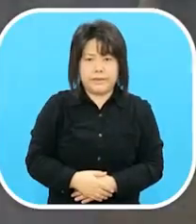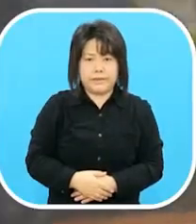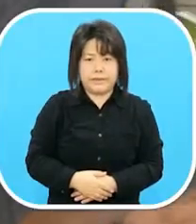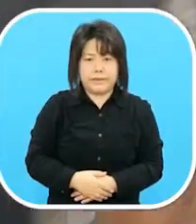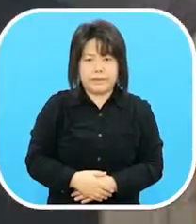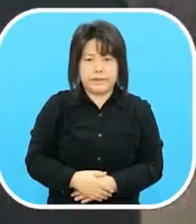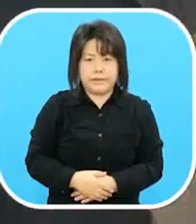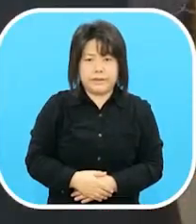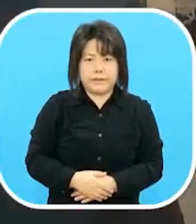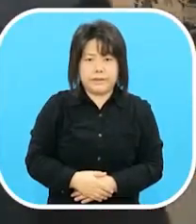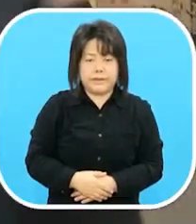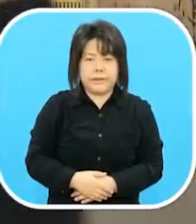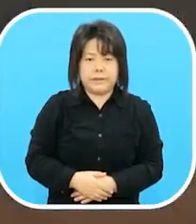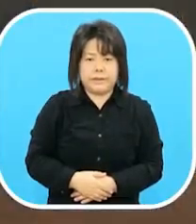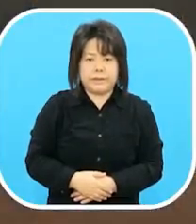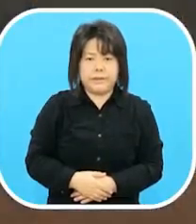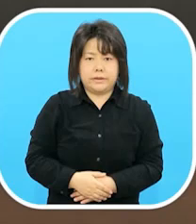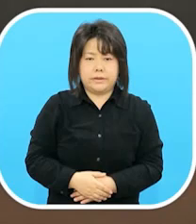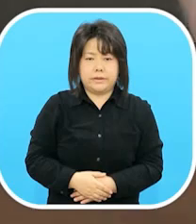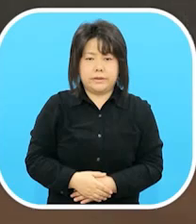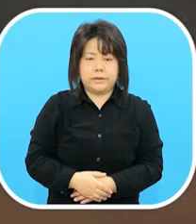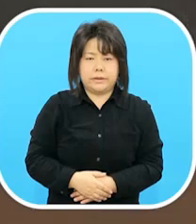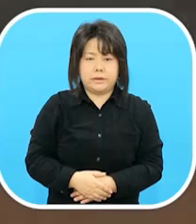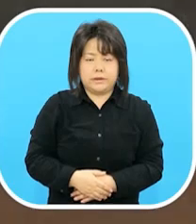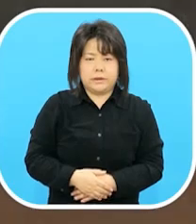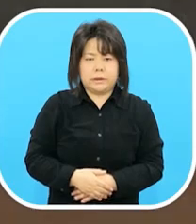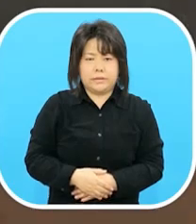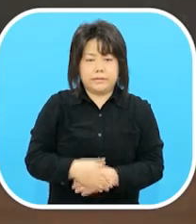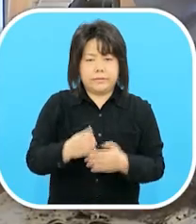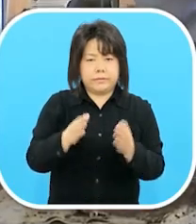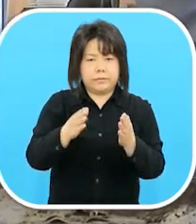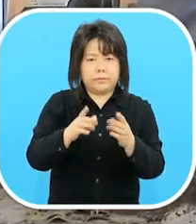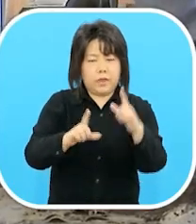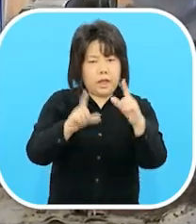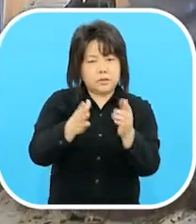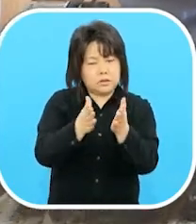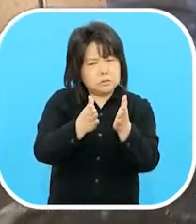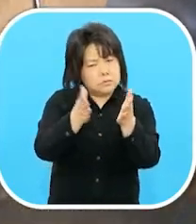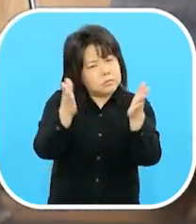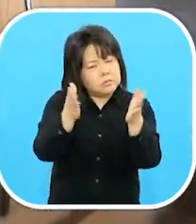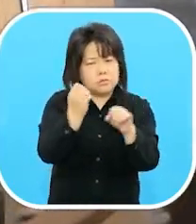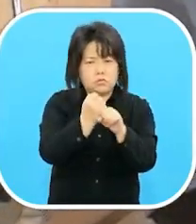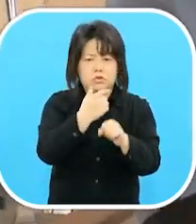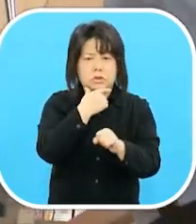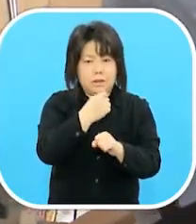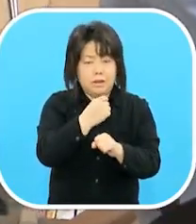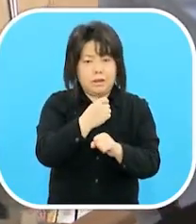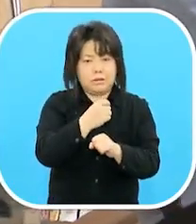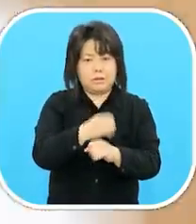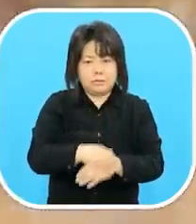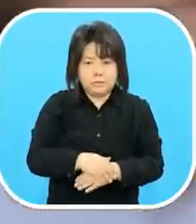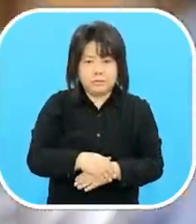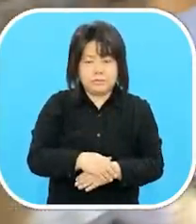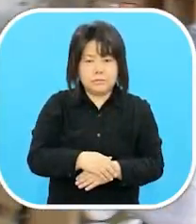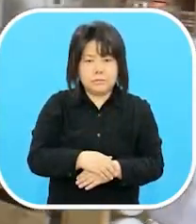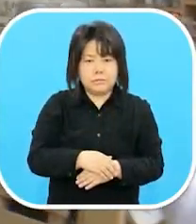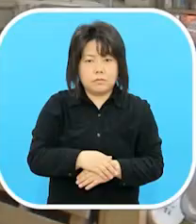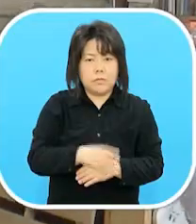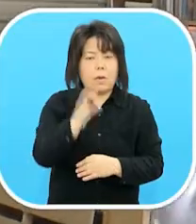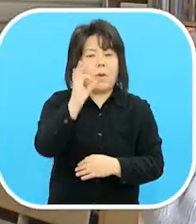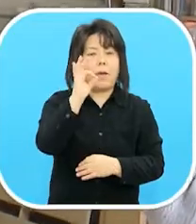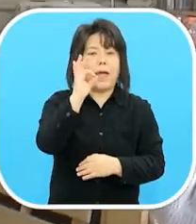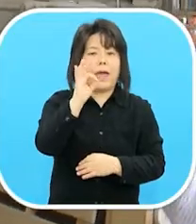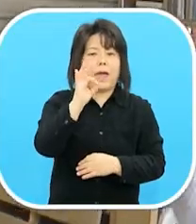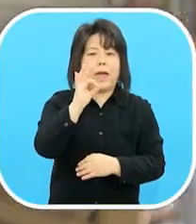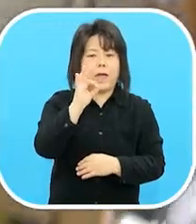おお こう広げたいんだよな、 ね、いいんじゃないですか？ いい感じですよね、これ ね。 大丈夫そうですか？ OK です。 じ